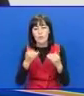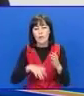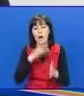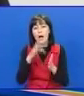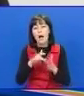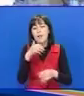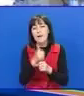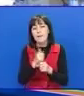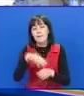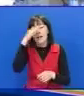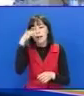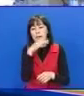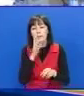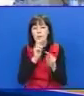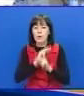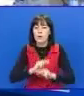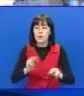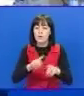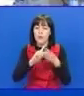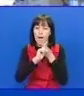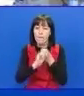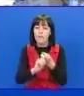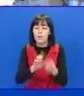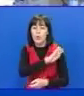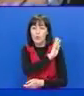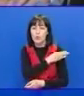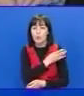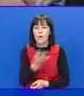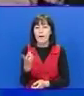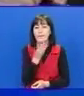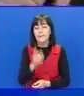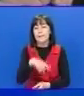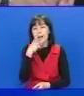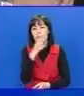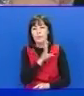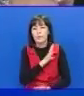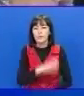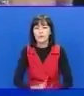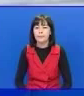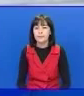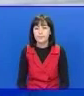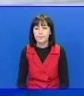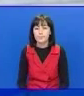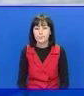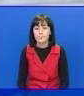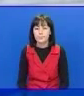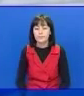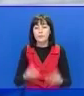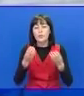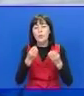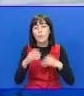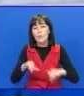басшысы ата-аналар мен ұстаздардың арасындағы байланысты нығайту керектігін қадап айтты. Көп жаңағы бұзық